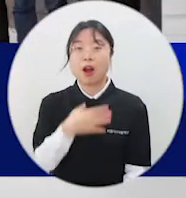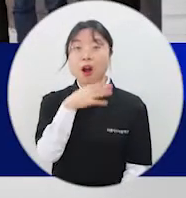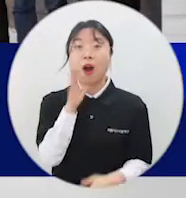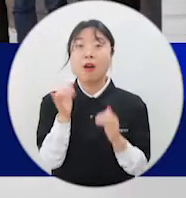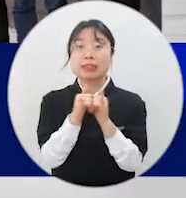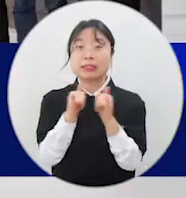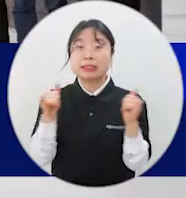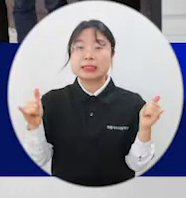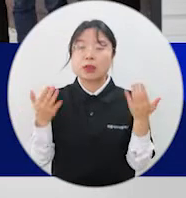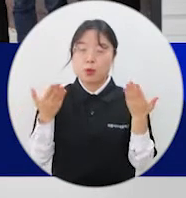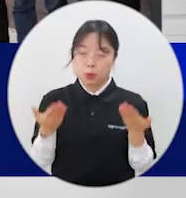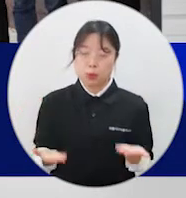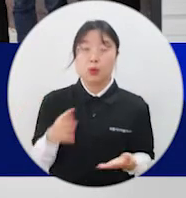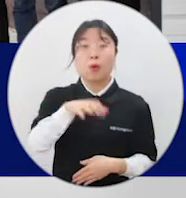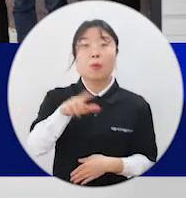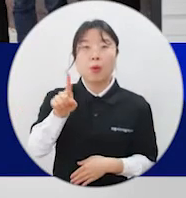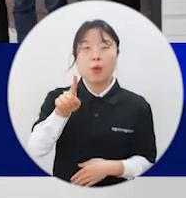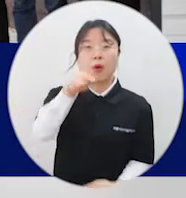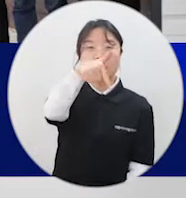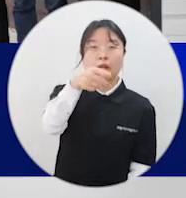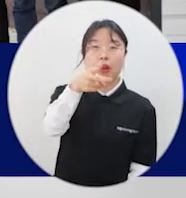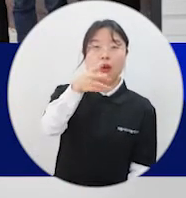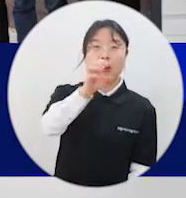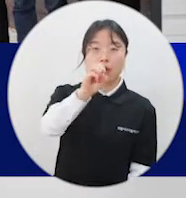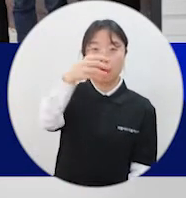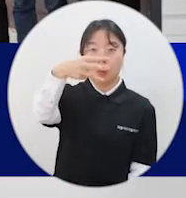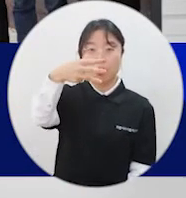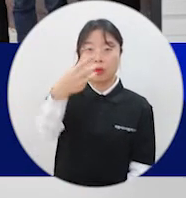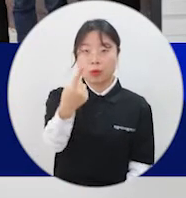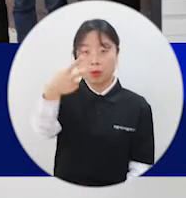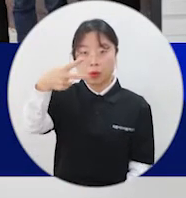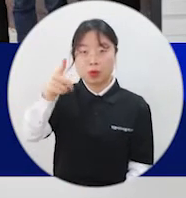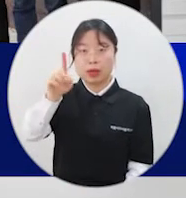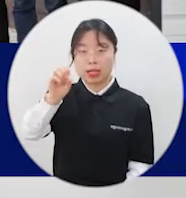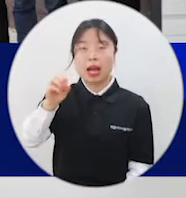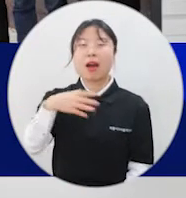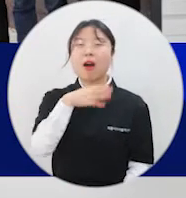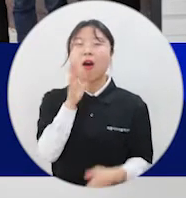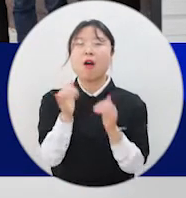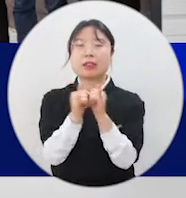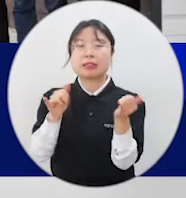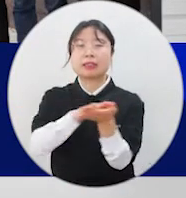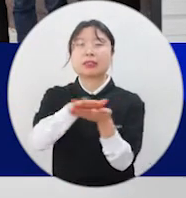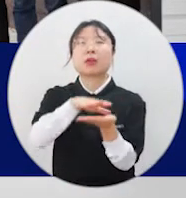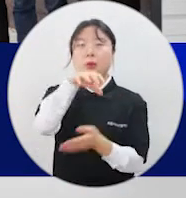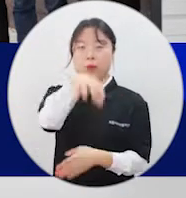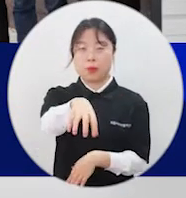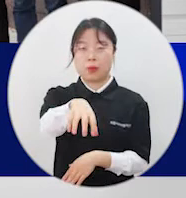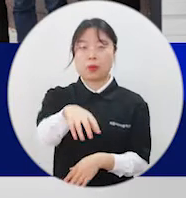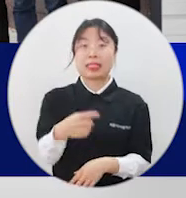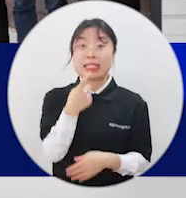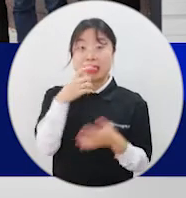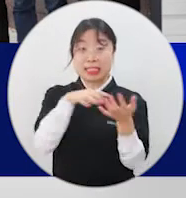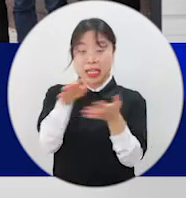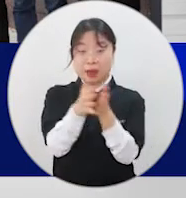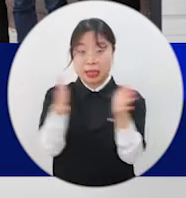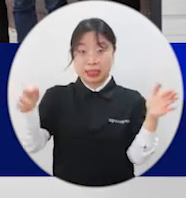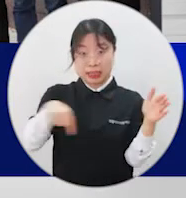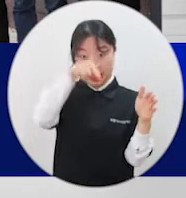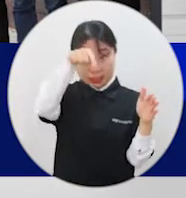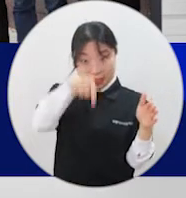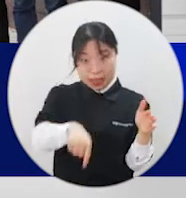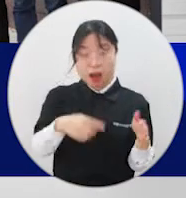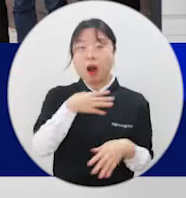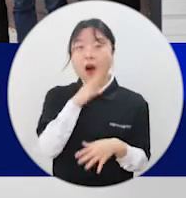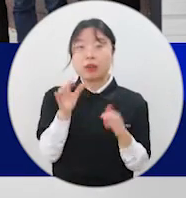어르신들의 휴식처이자 소통의 공간은 바로 경로당인데요. 백운 골드클래스 아파트에서 새로운 경로당이 문을